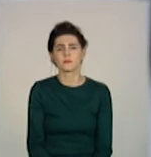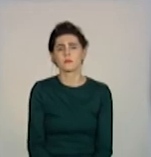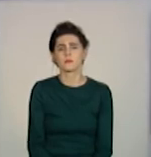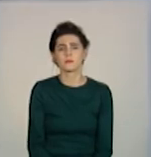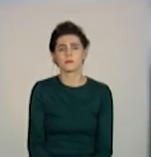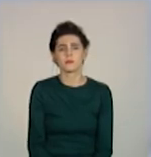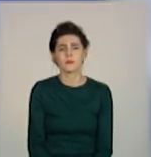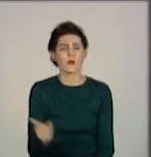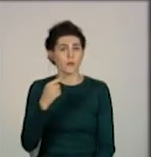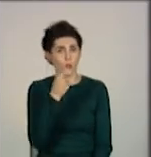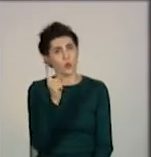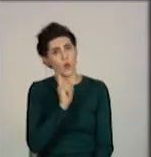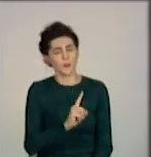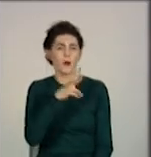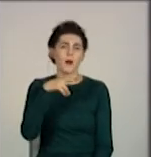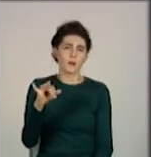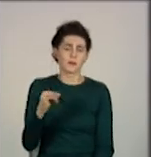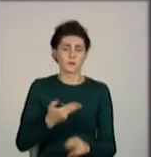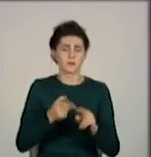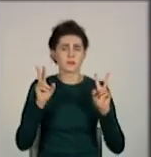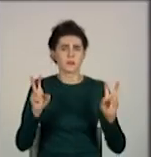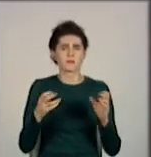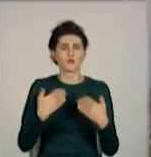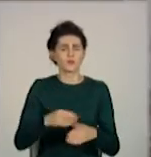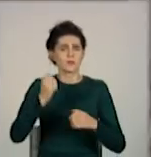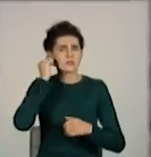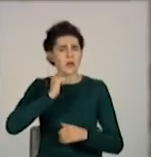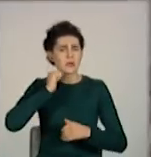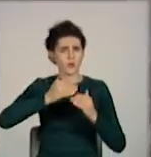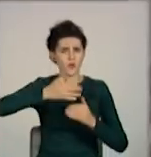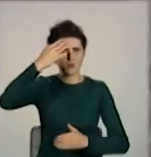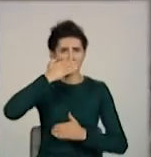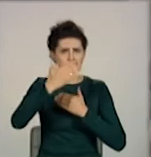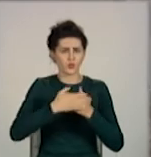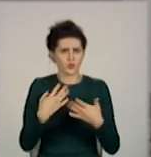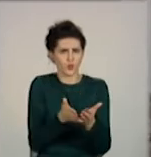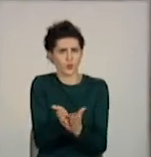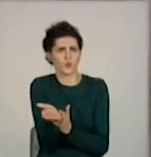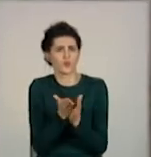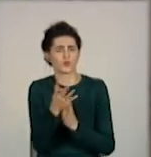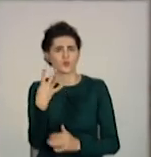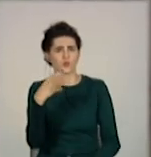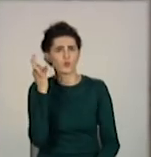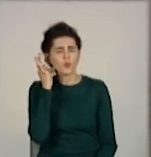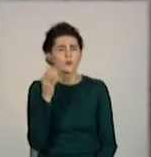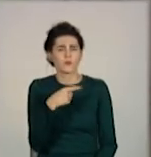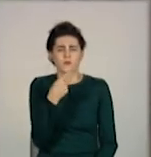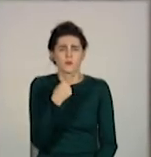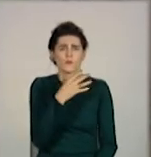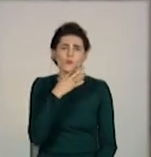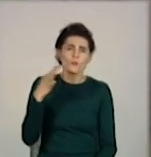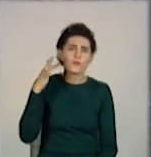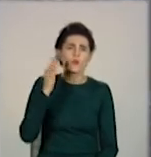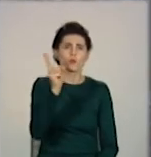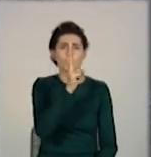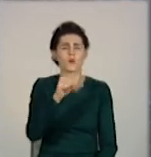Чи удобно? Споруда вже майже 40 років стоїть недобудованою. Місцеві кажуть, одні тут збираються для розваг, інші